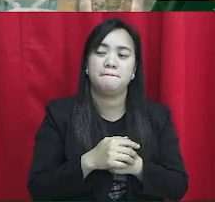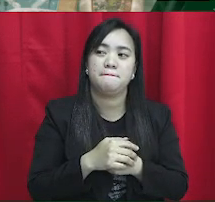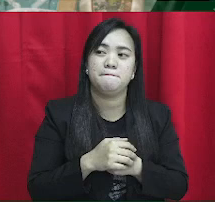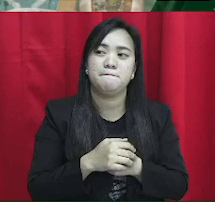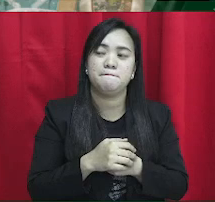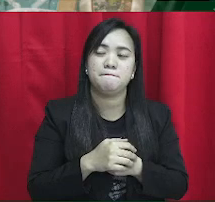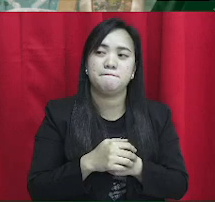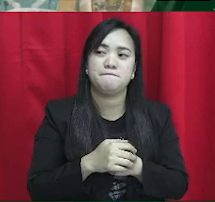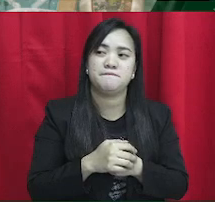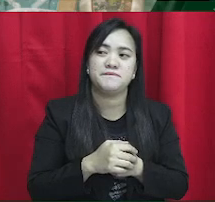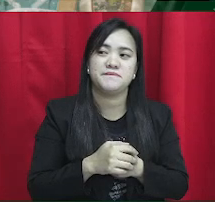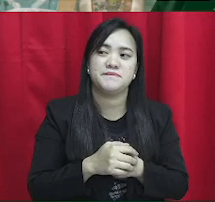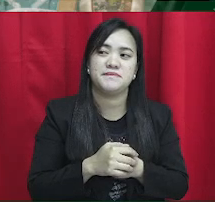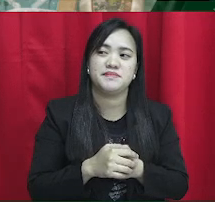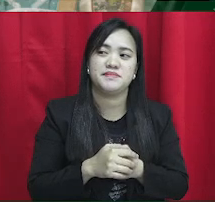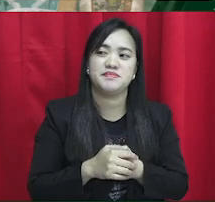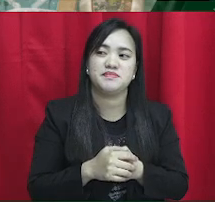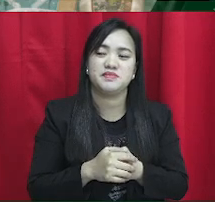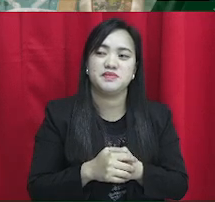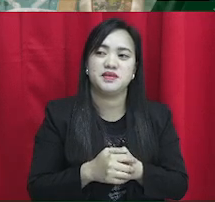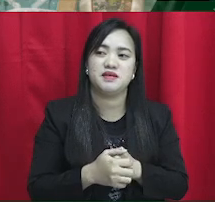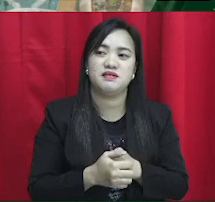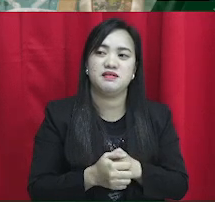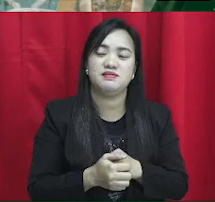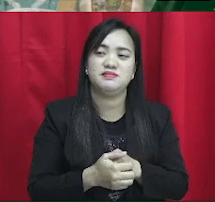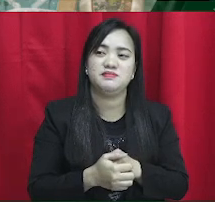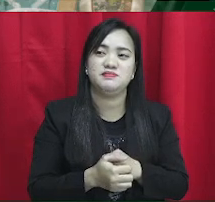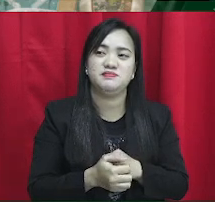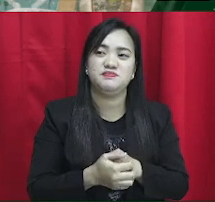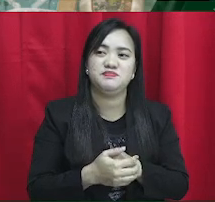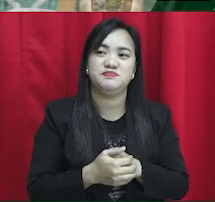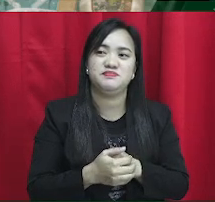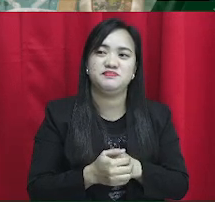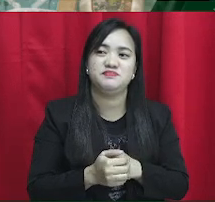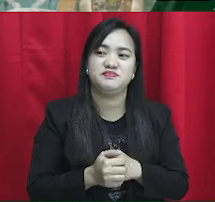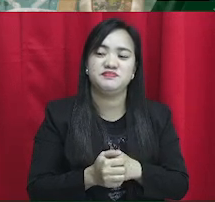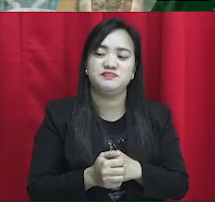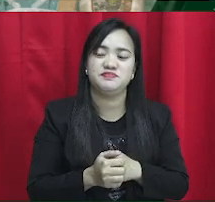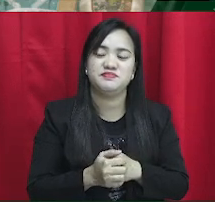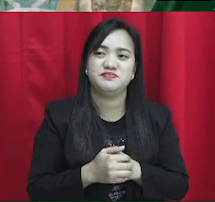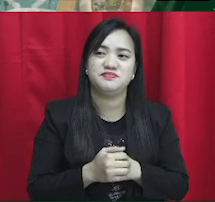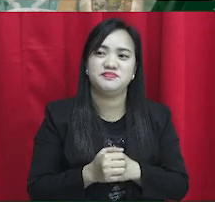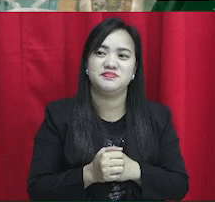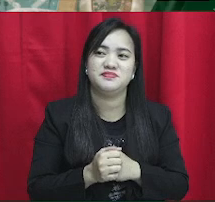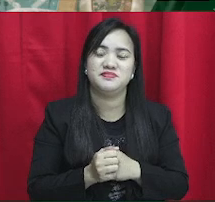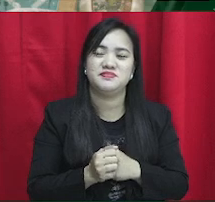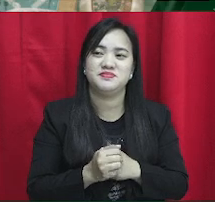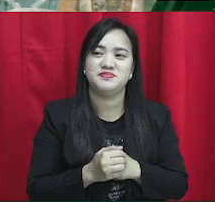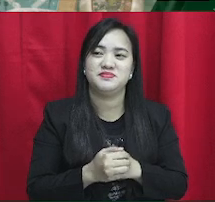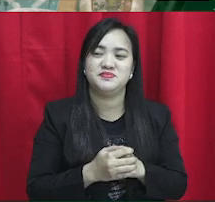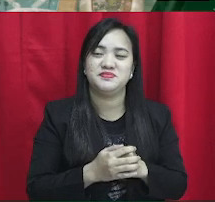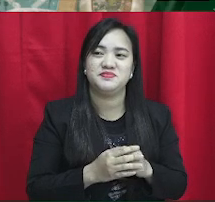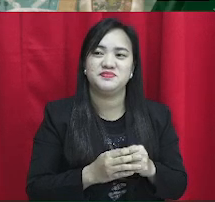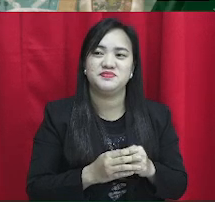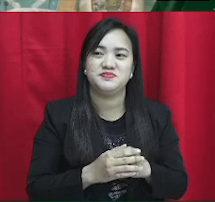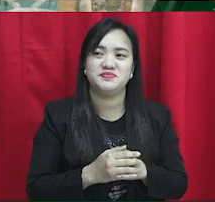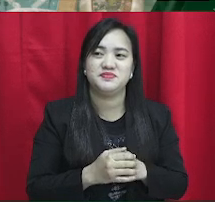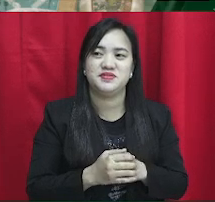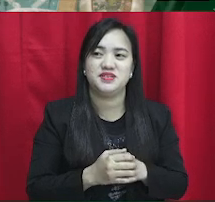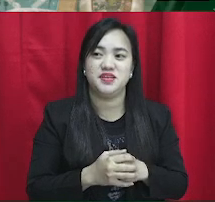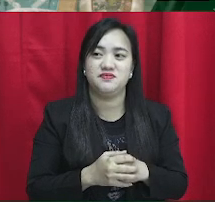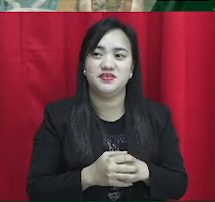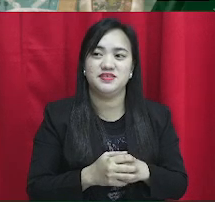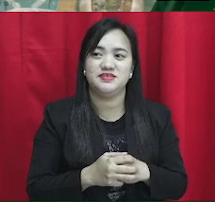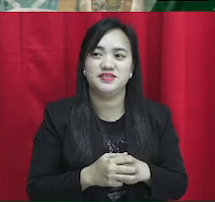para sa'yo. Diba? At saka yun. Mai-stress dahil wala na nga pambili pero kailangan buuin yung, kundi ako nagkakamali, 7 yata